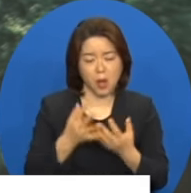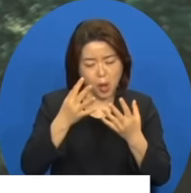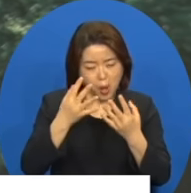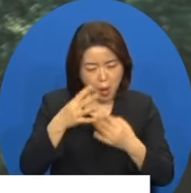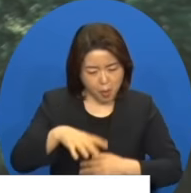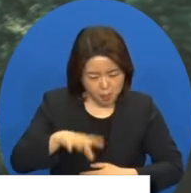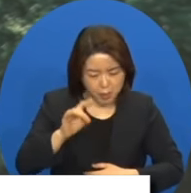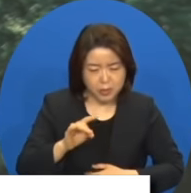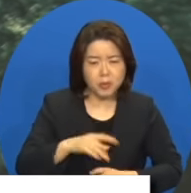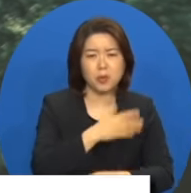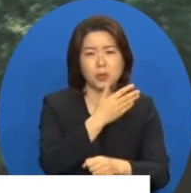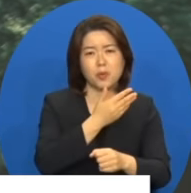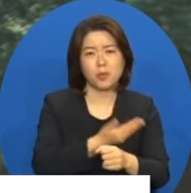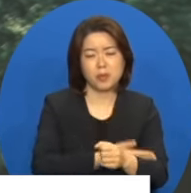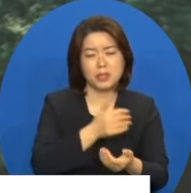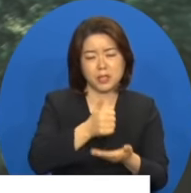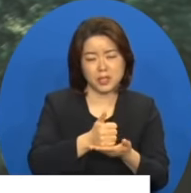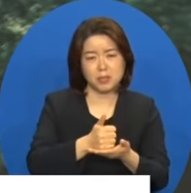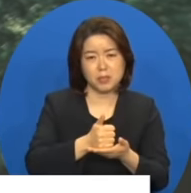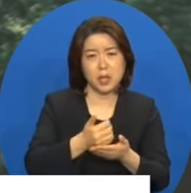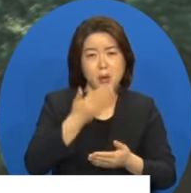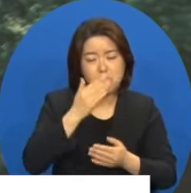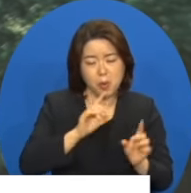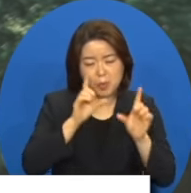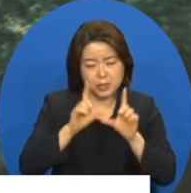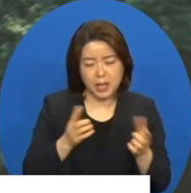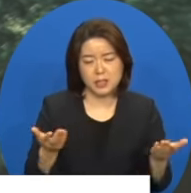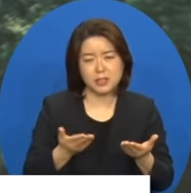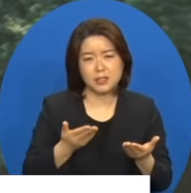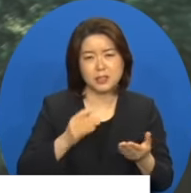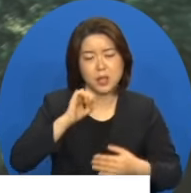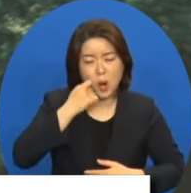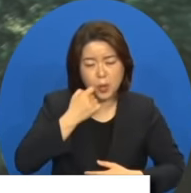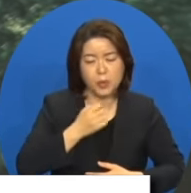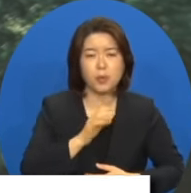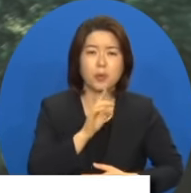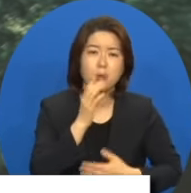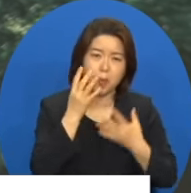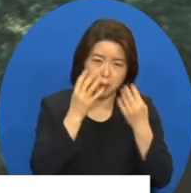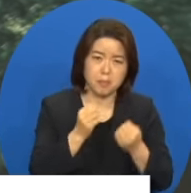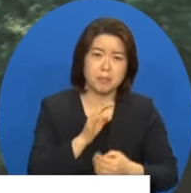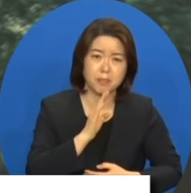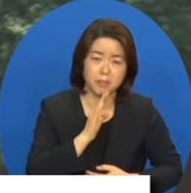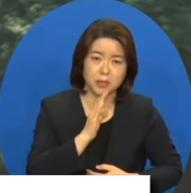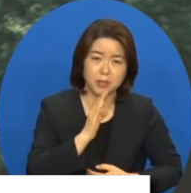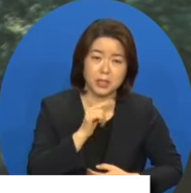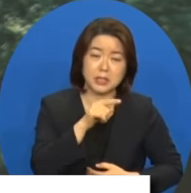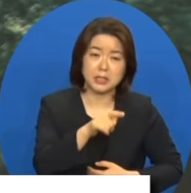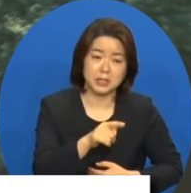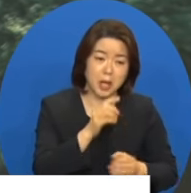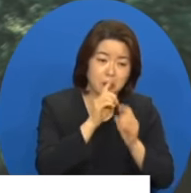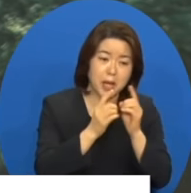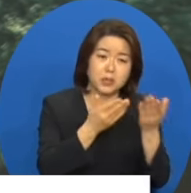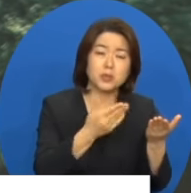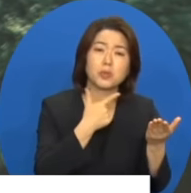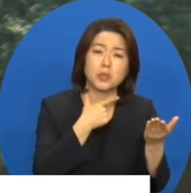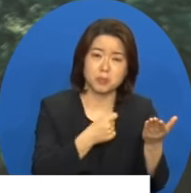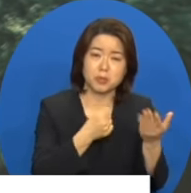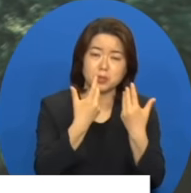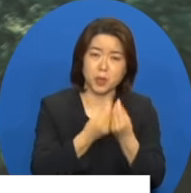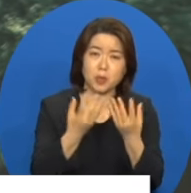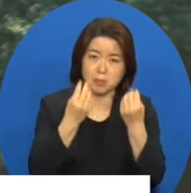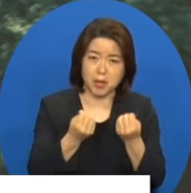사는 일이 급하잖아요. 그렇게 말씀을 드리고 싶은 케이스도 있었어요. 그러나